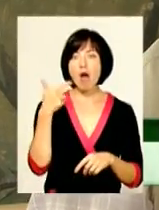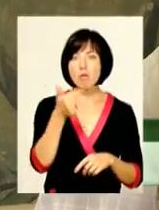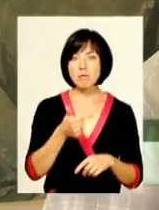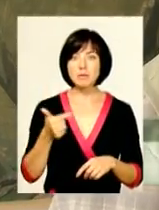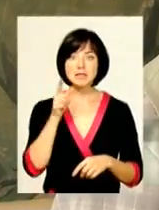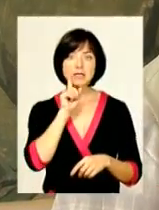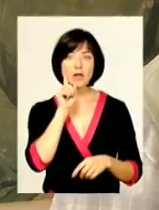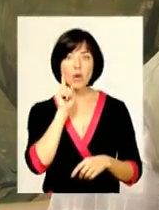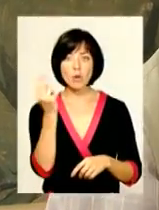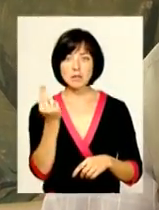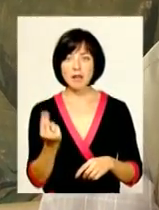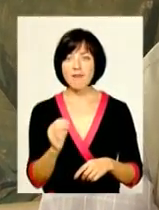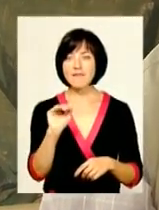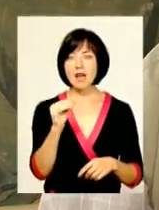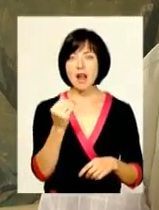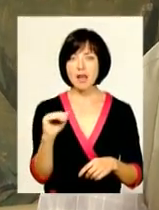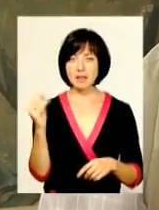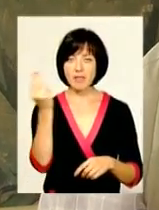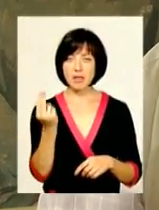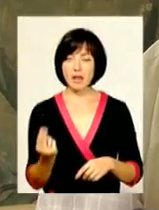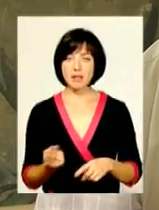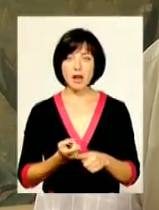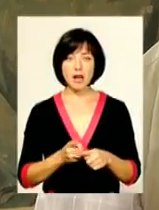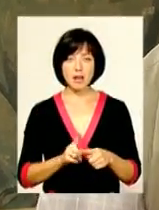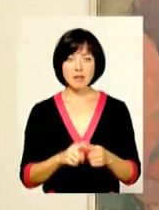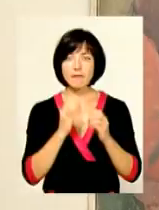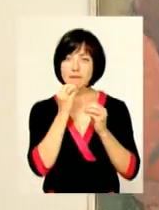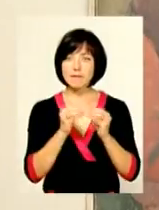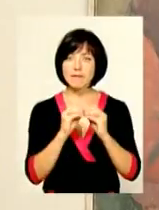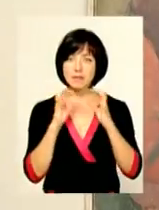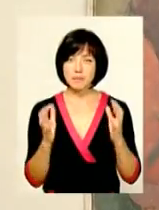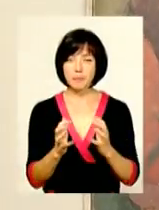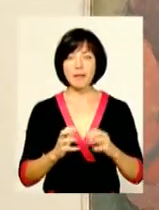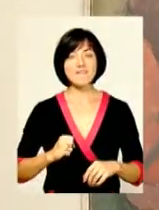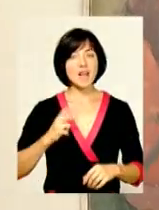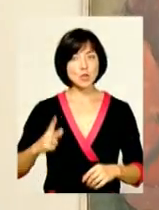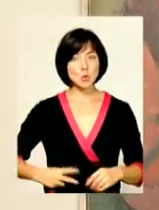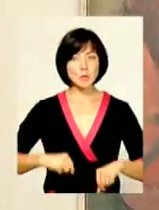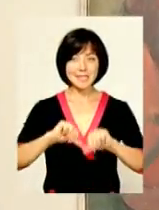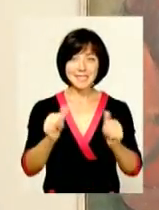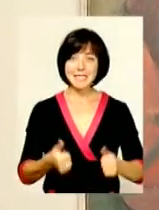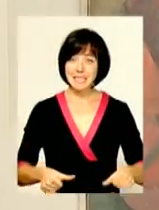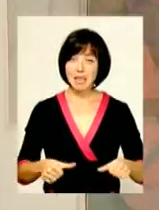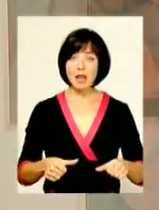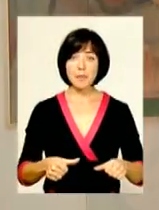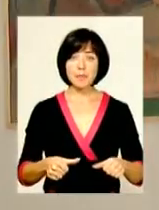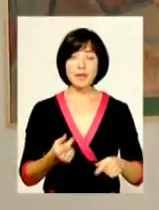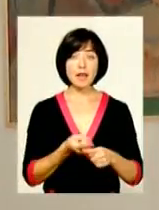тона, от фіолетовий тона, а нас мені зберігся. Французький стиль,